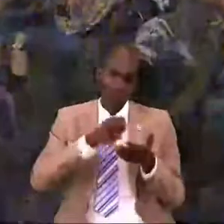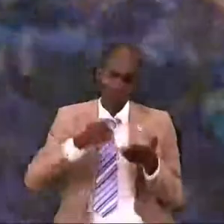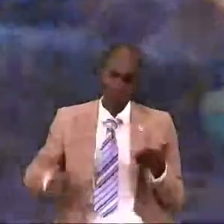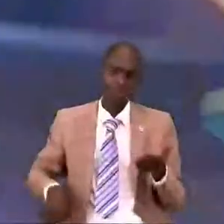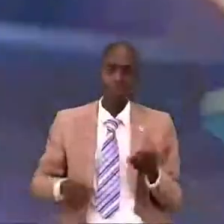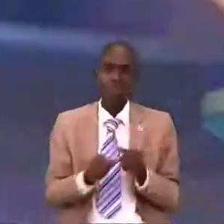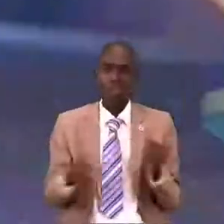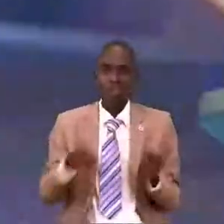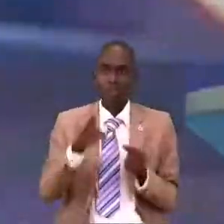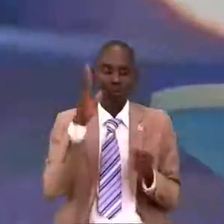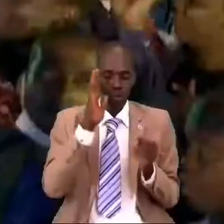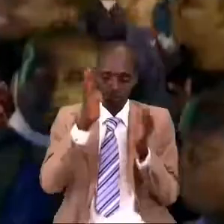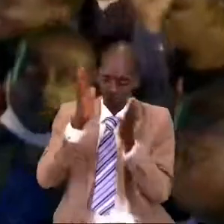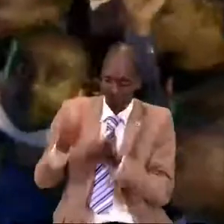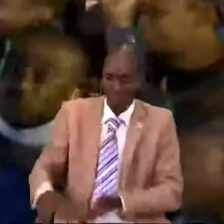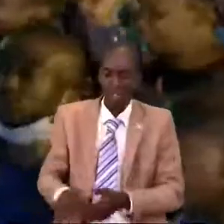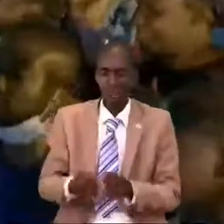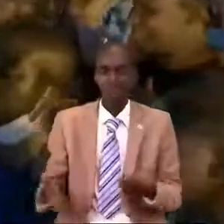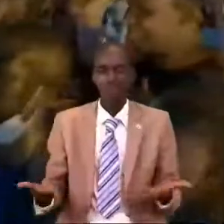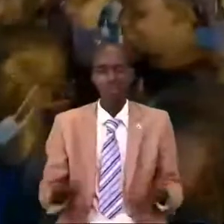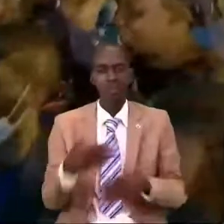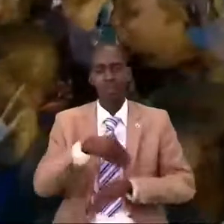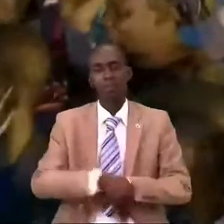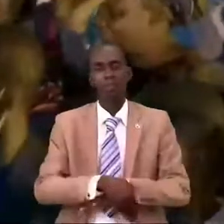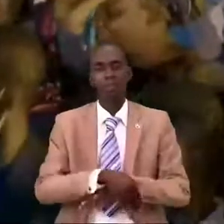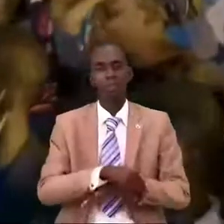Final, final pour les souffrances.